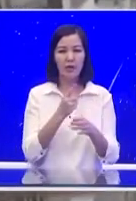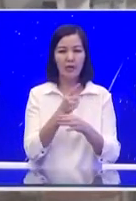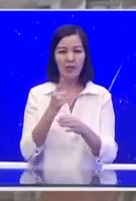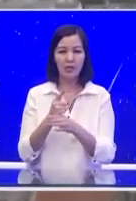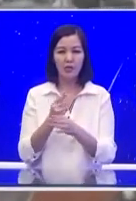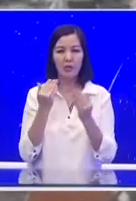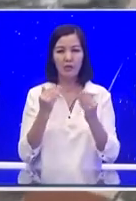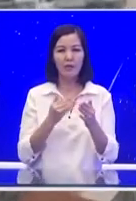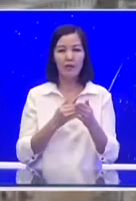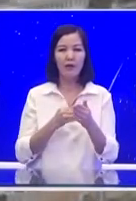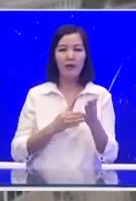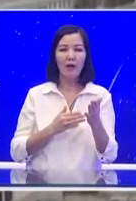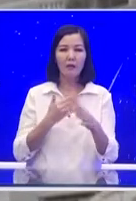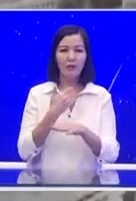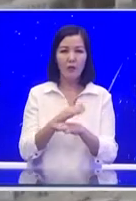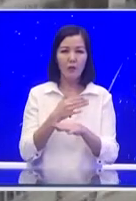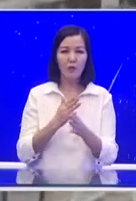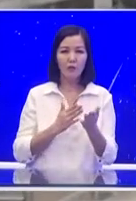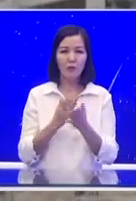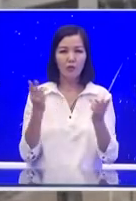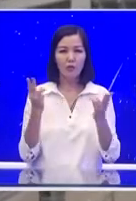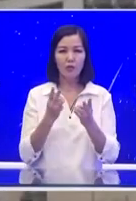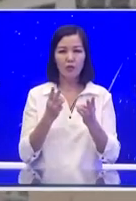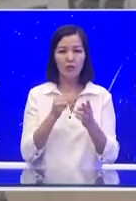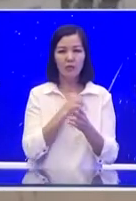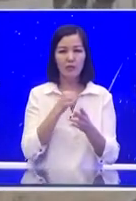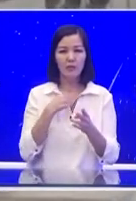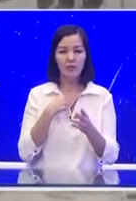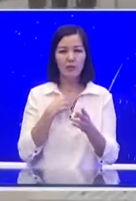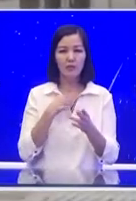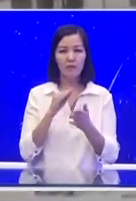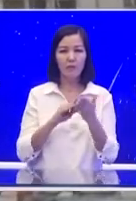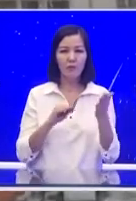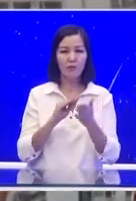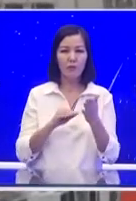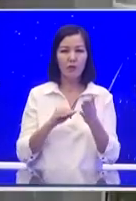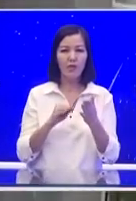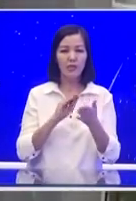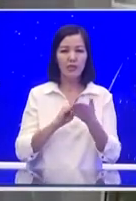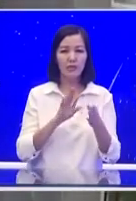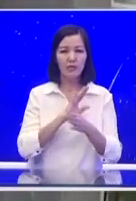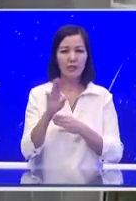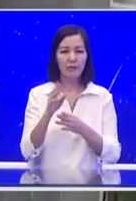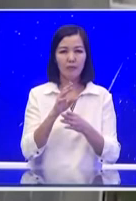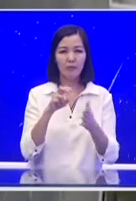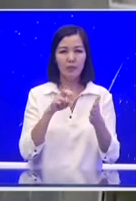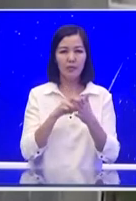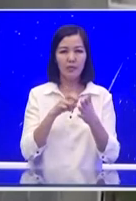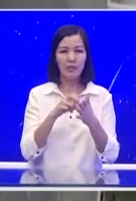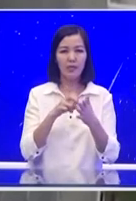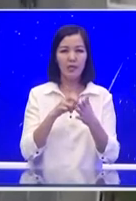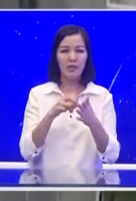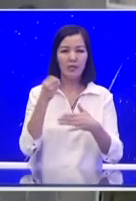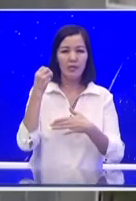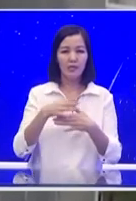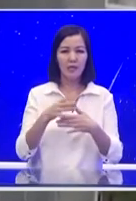ограничения. Теперь, выходя на улицу, нужно иметь при себе самостоятельно заполненную форму или отправить текстовое сообщение на центральный номер,